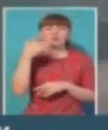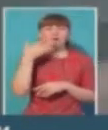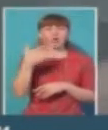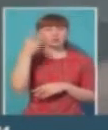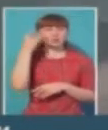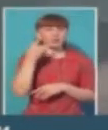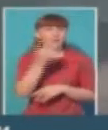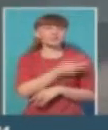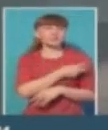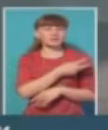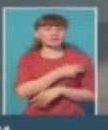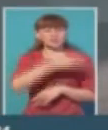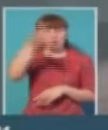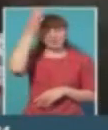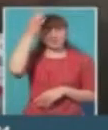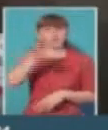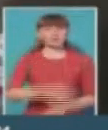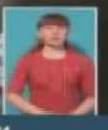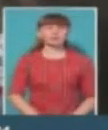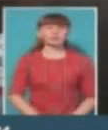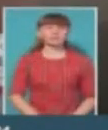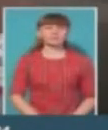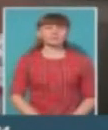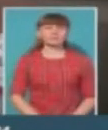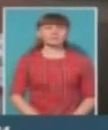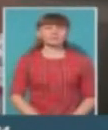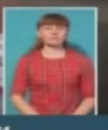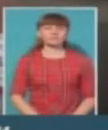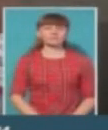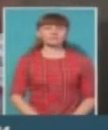и управлениями здравоохранения и образования. Айнура Байгужна, Бахтияр Жантаев, телеканал Кустанай.